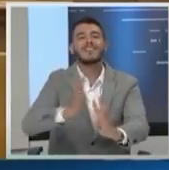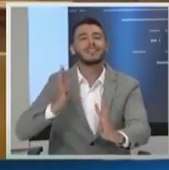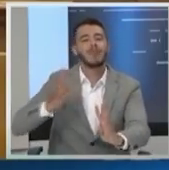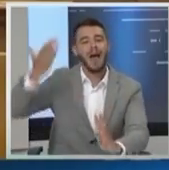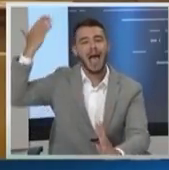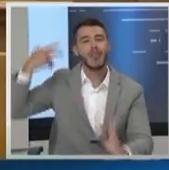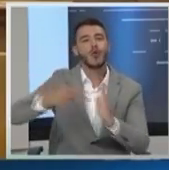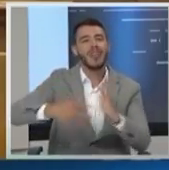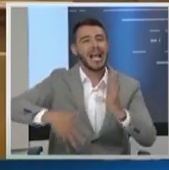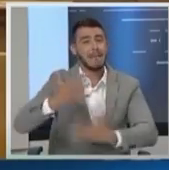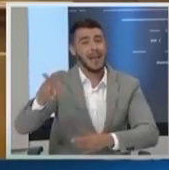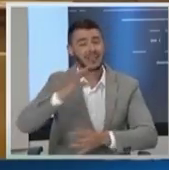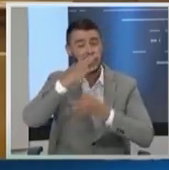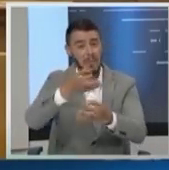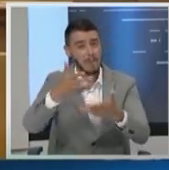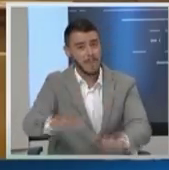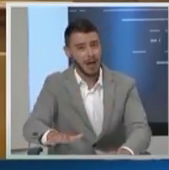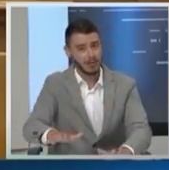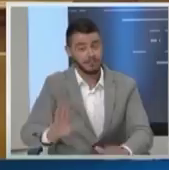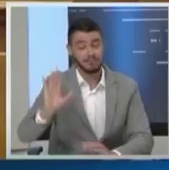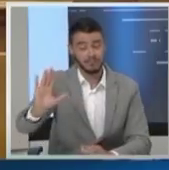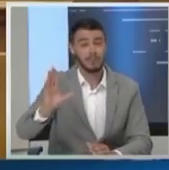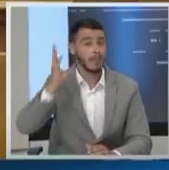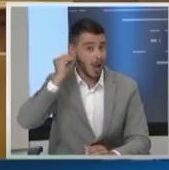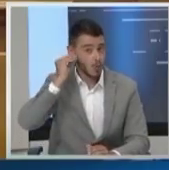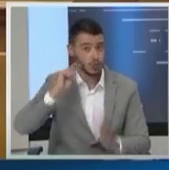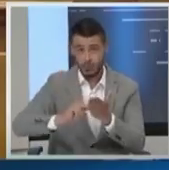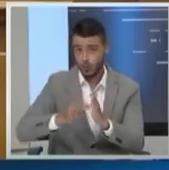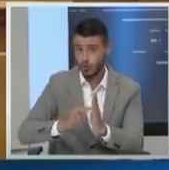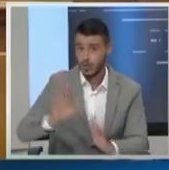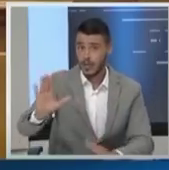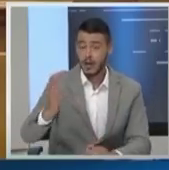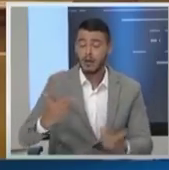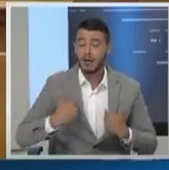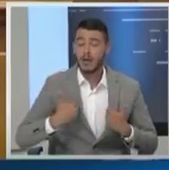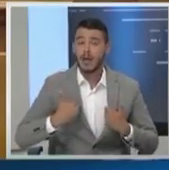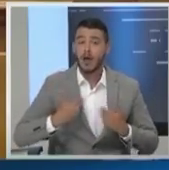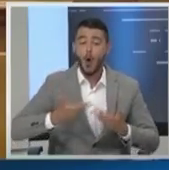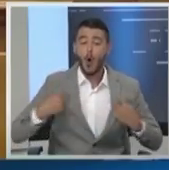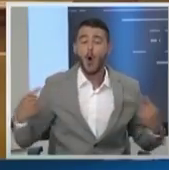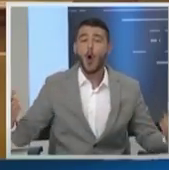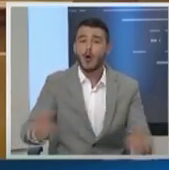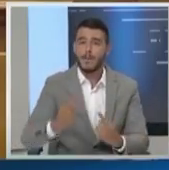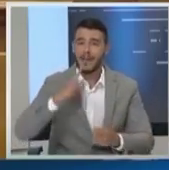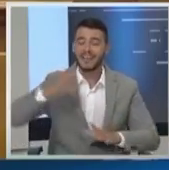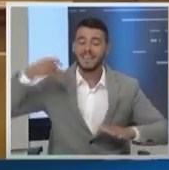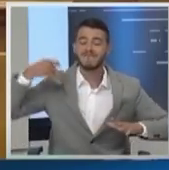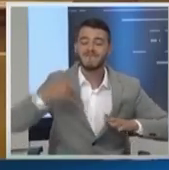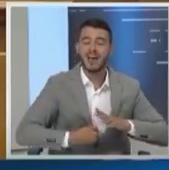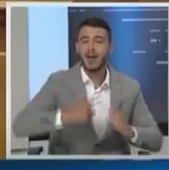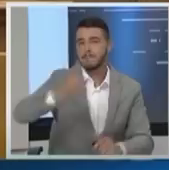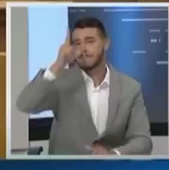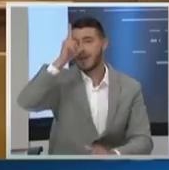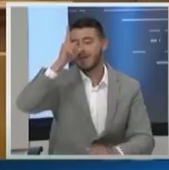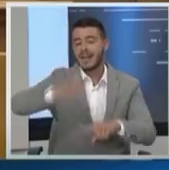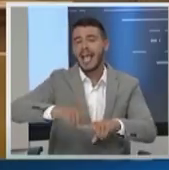Ακούστε, κύριε Μητσοτάκη, είμαι και είμαστε όλοι εμείς βαθιά περήφανη για τη στάση του